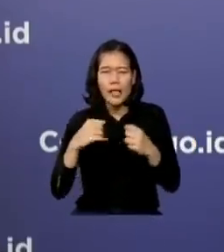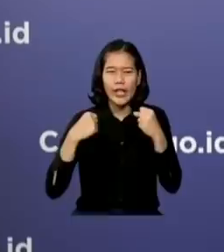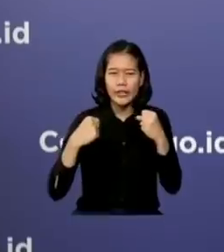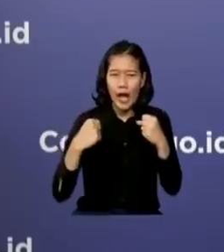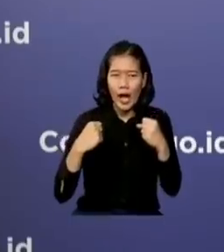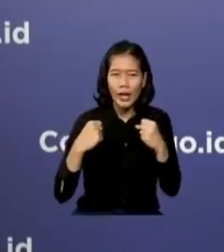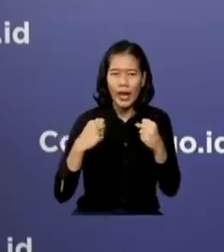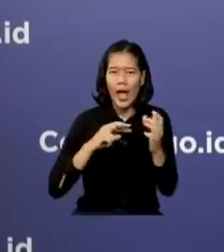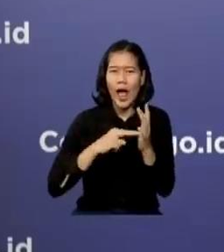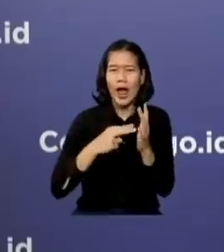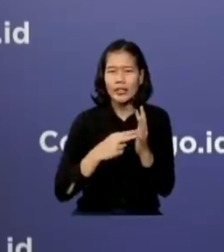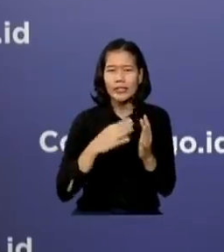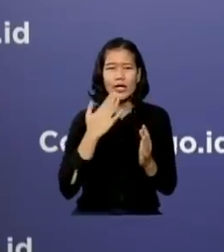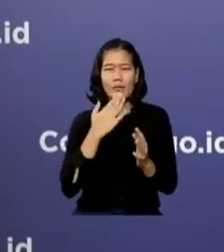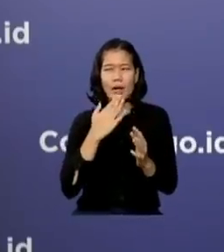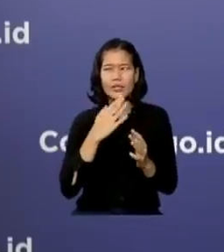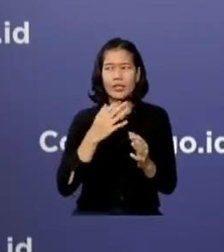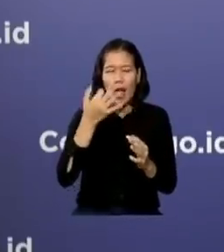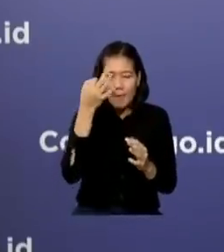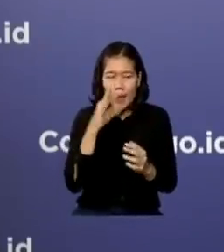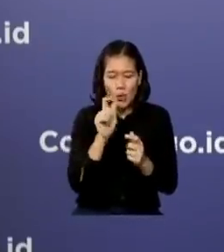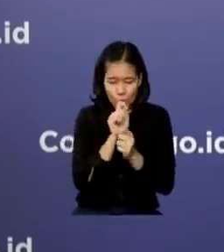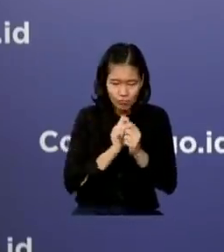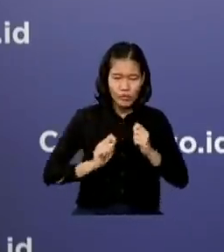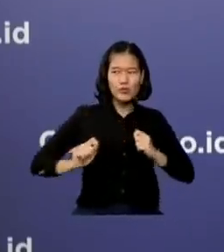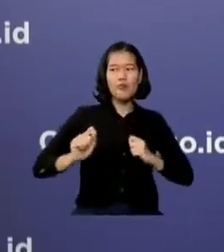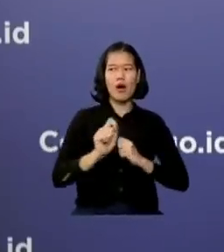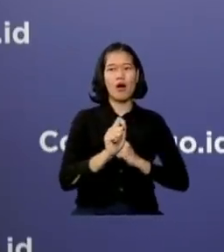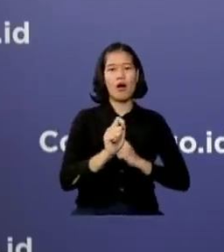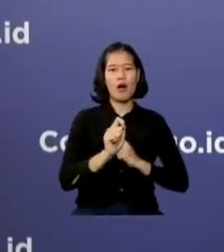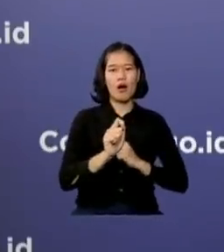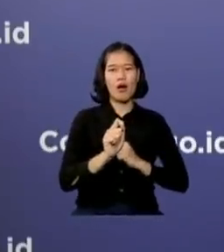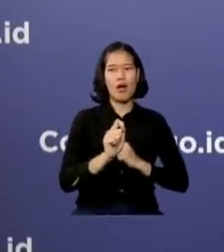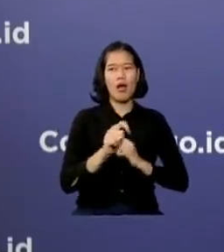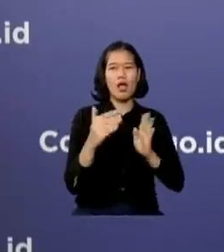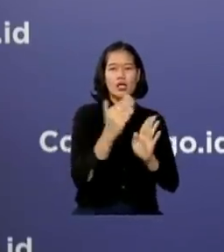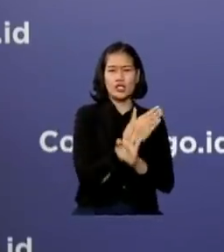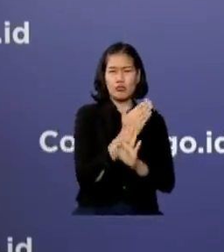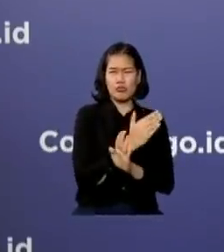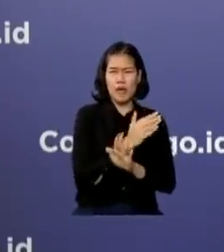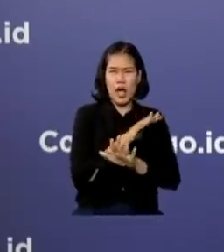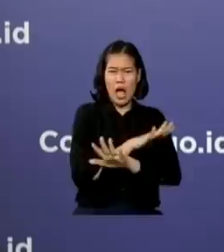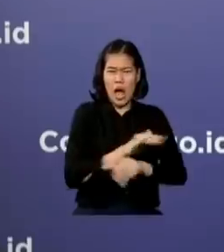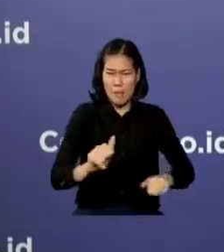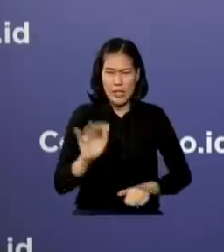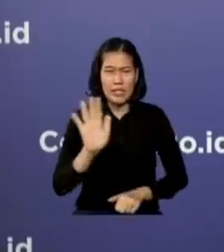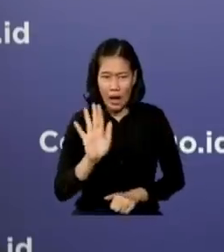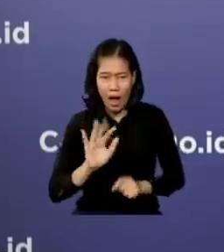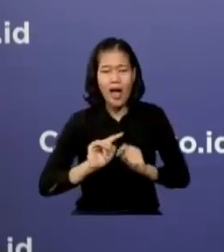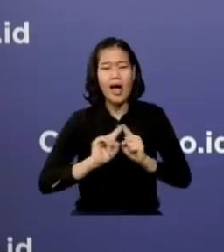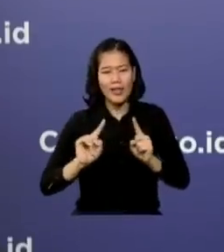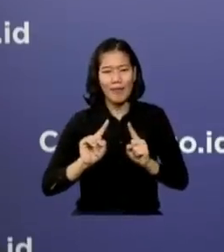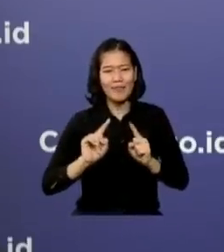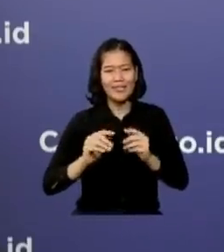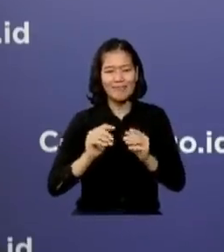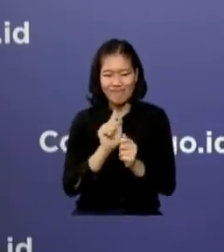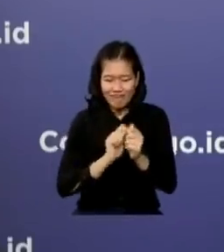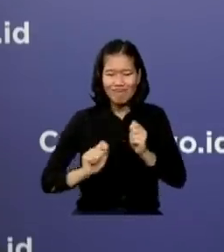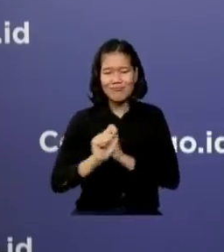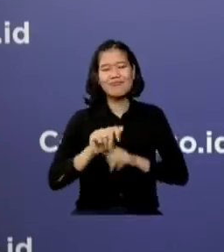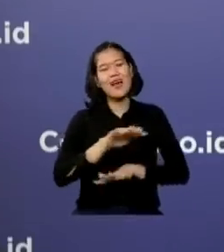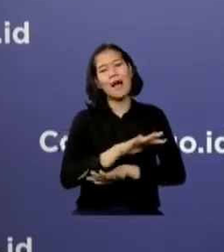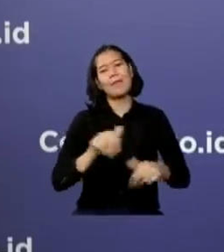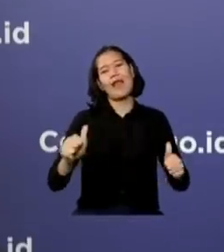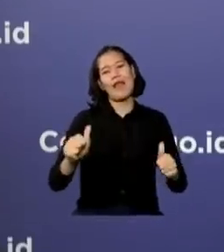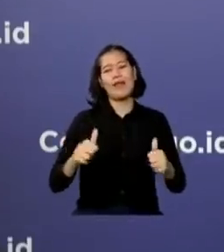merubah kebiasaan-kebiasaan yang semula tidak aman terhadap kofit menjadi kebiasaan yang aman terhadap